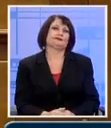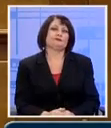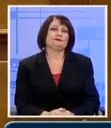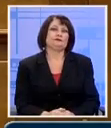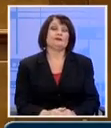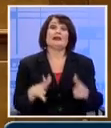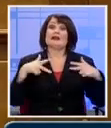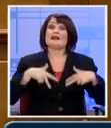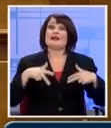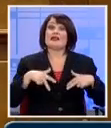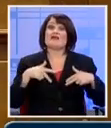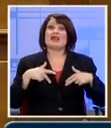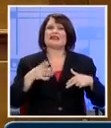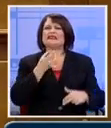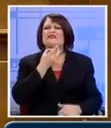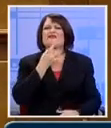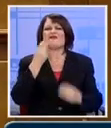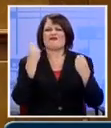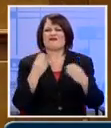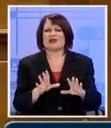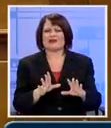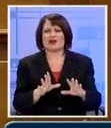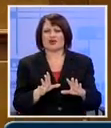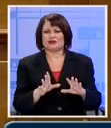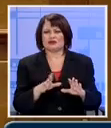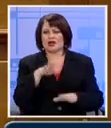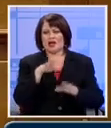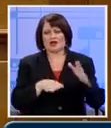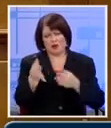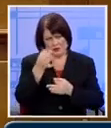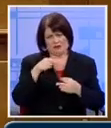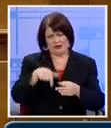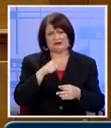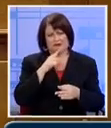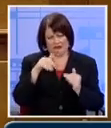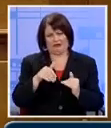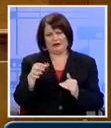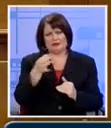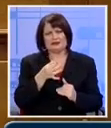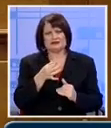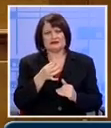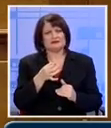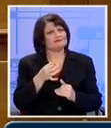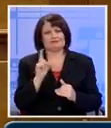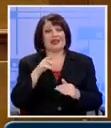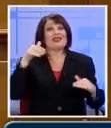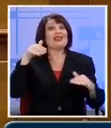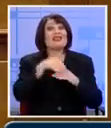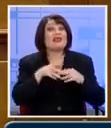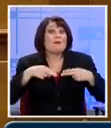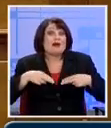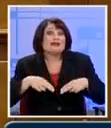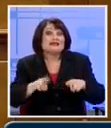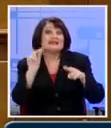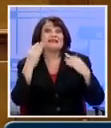Αυτή η κυβέρνηση της βαρβαρότητας, ανάλογα με αυτά που μας είπατε και απόψε, δεν θα πέσει, είπατε, στους διαδρόμους